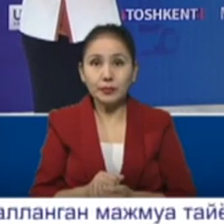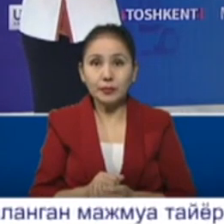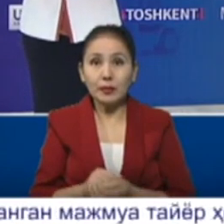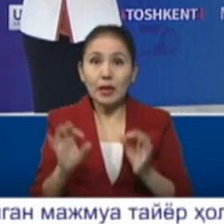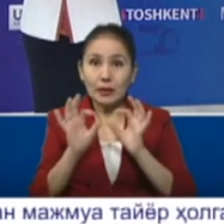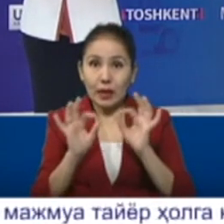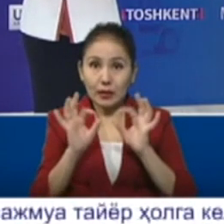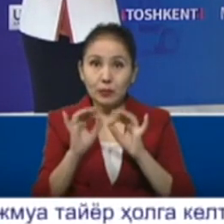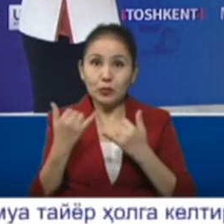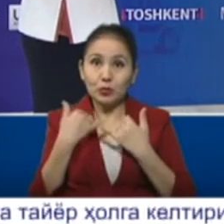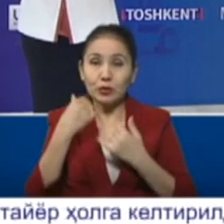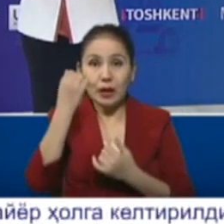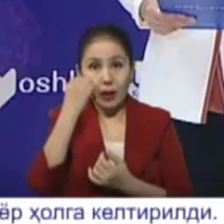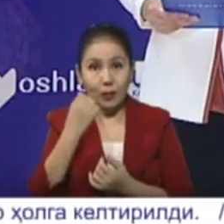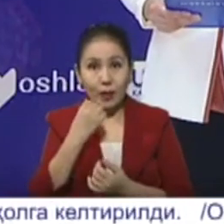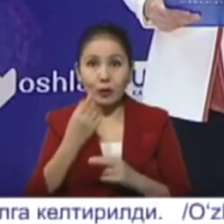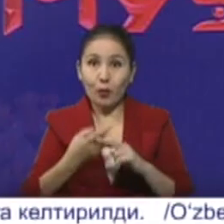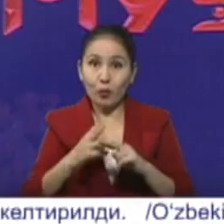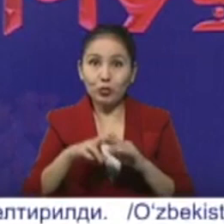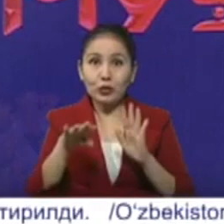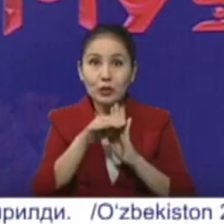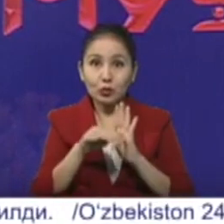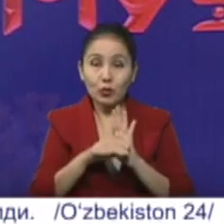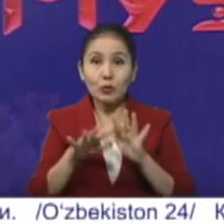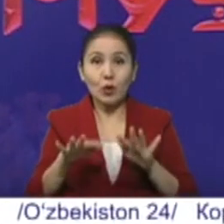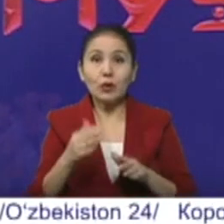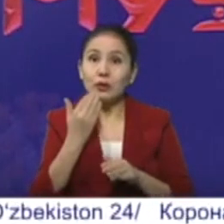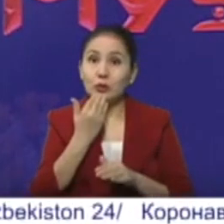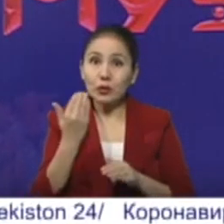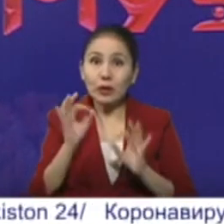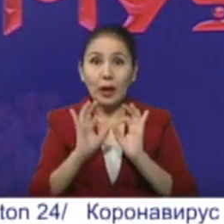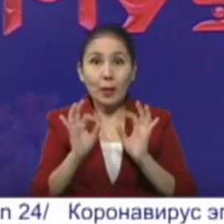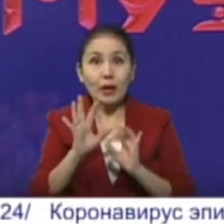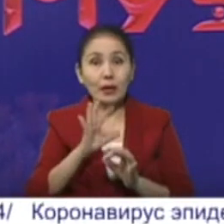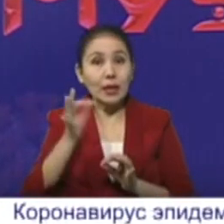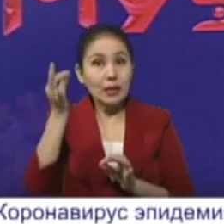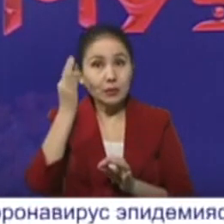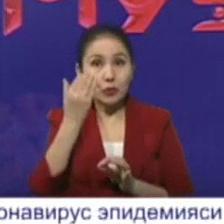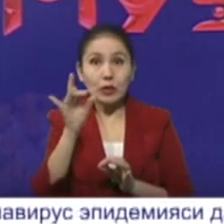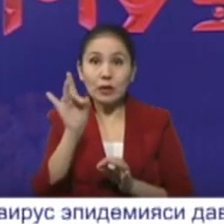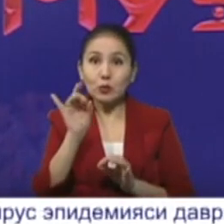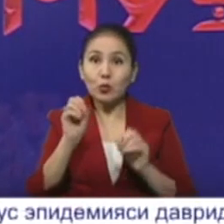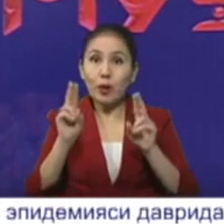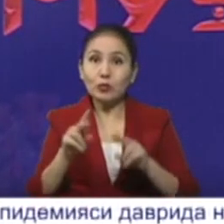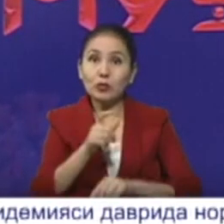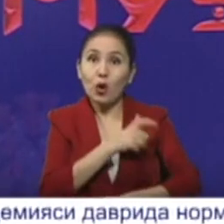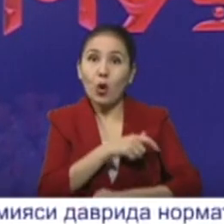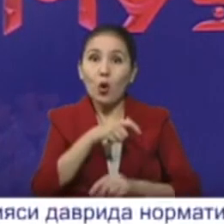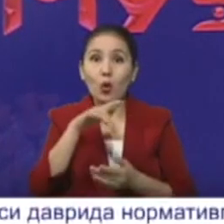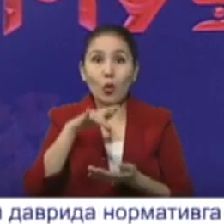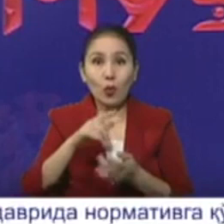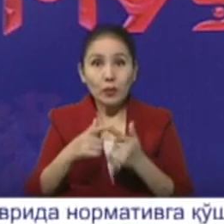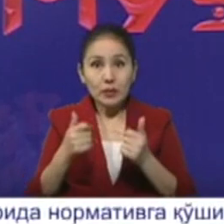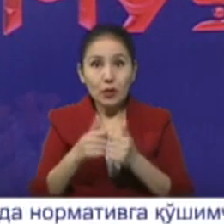taqdim etilgan ma'lumotlar uchun rahmat. Bu dasturimizdan o'rin olgan so'nggi xabar edi. Eslatib o'tamiz, siz Respublika maxsus komissiyasining markaziy